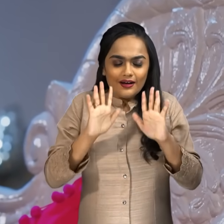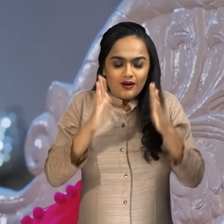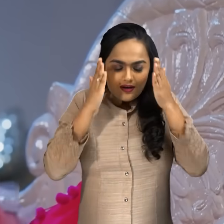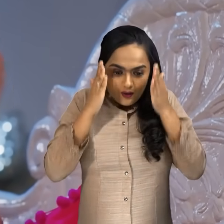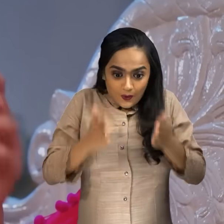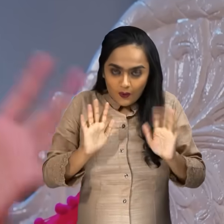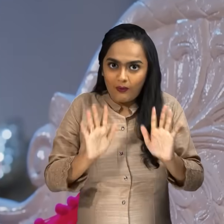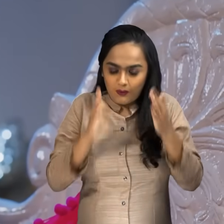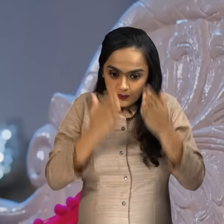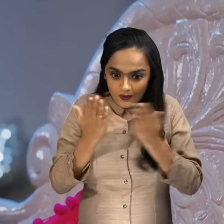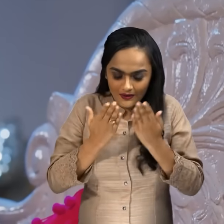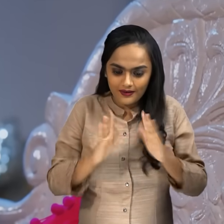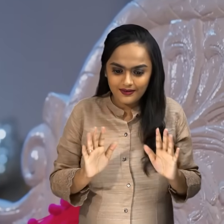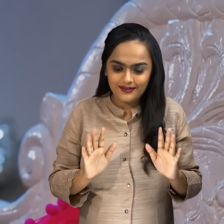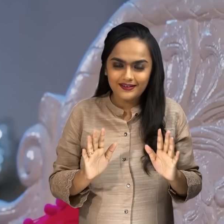कंसंट्रेट।